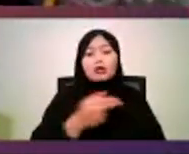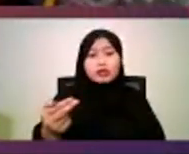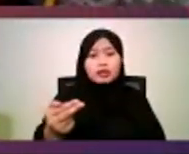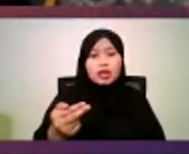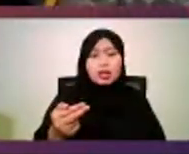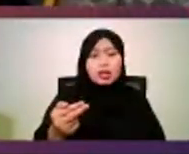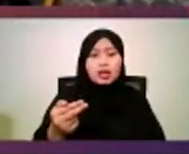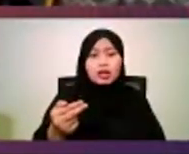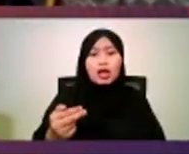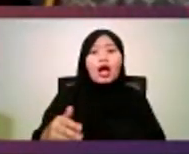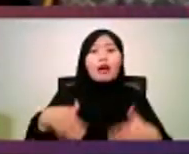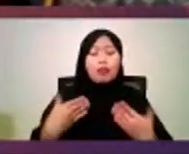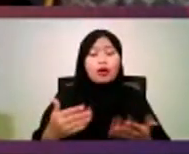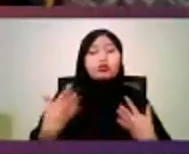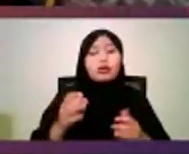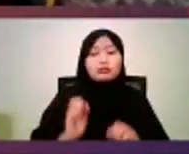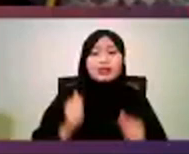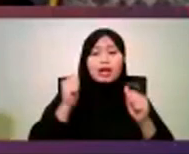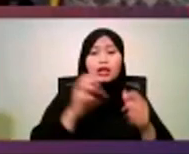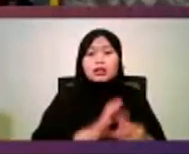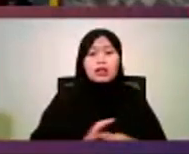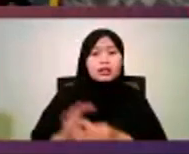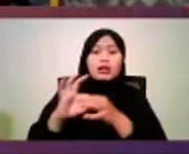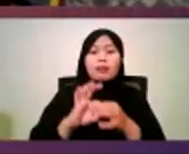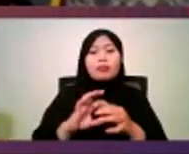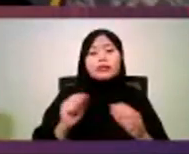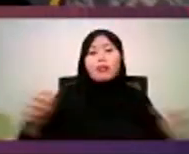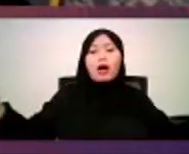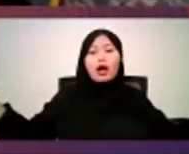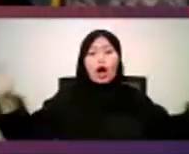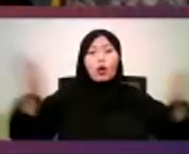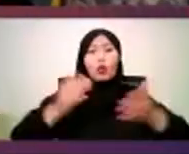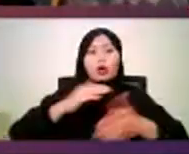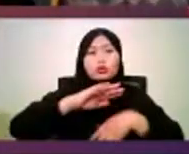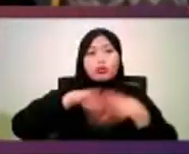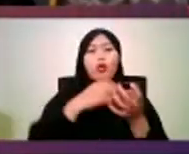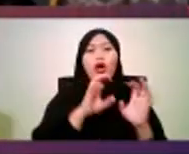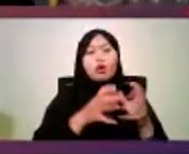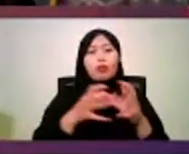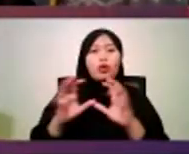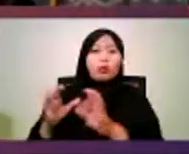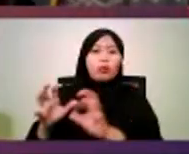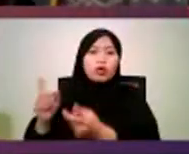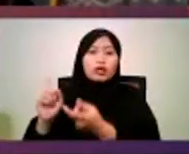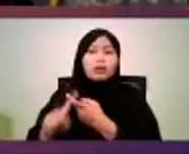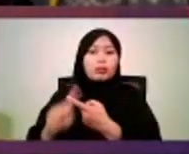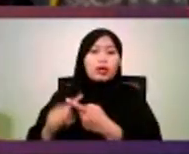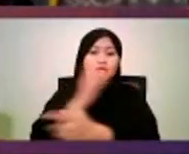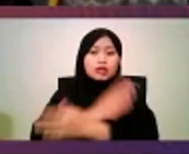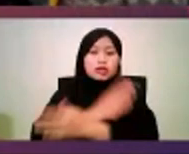apakah mampu bersinergi dan merangkul semua kalangan dari teman-teman difable